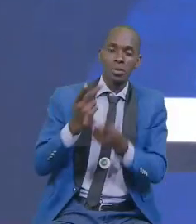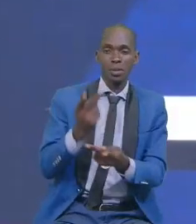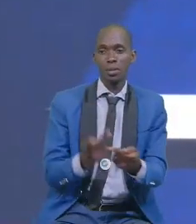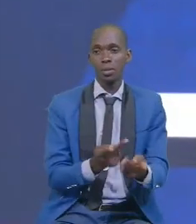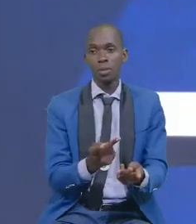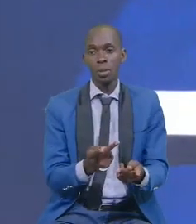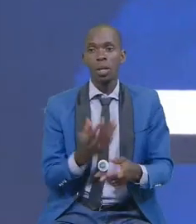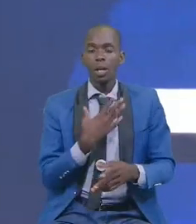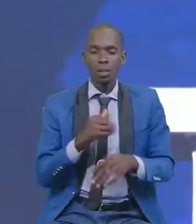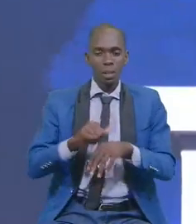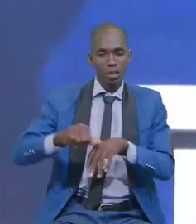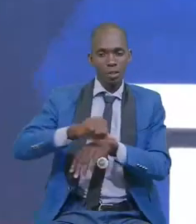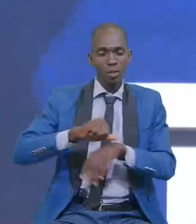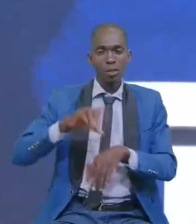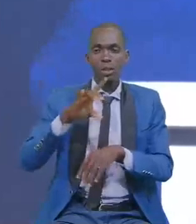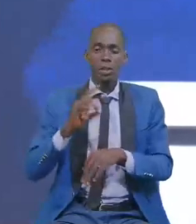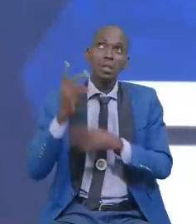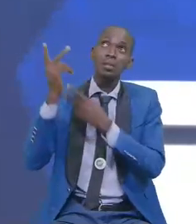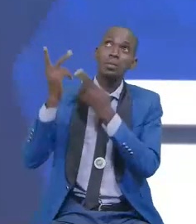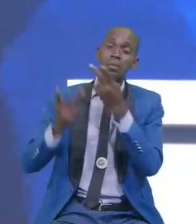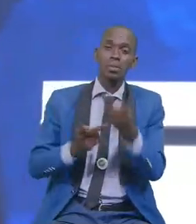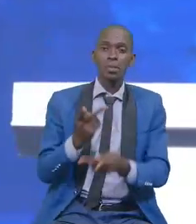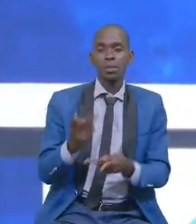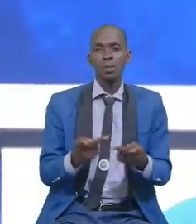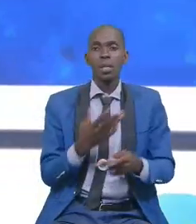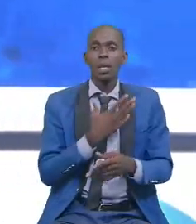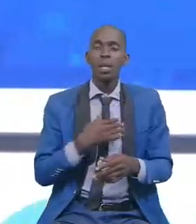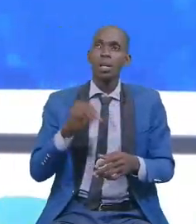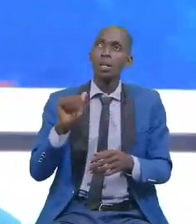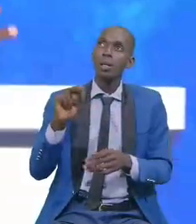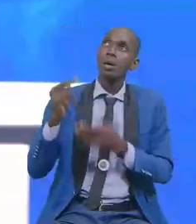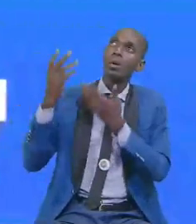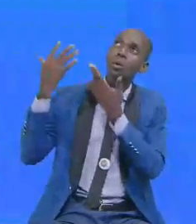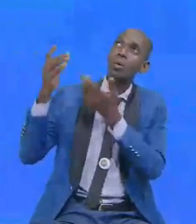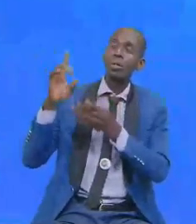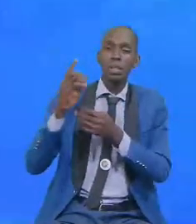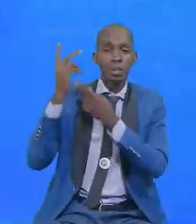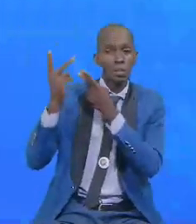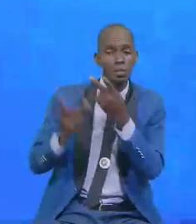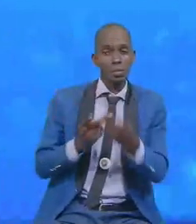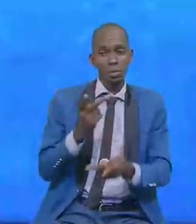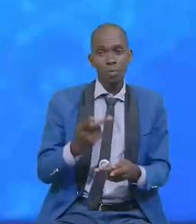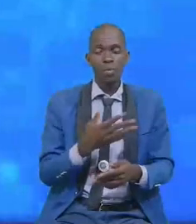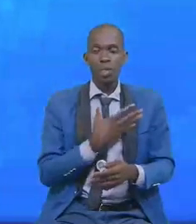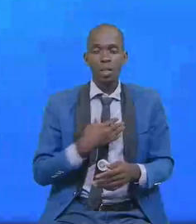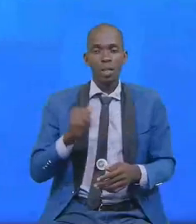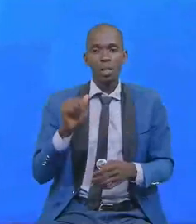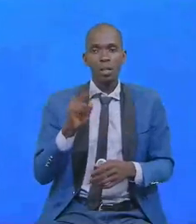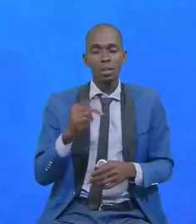visitation attendue. La visitation de réveil, la visitation